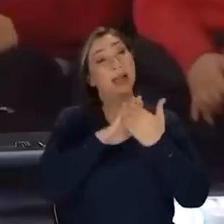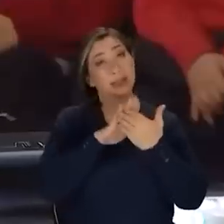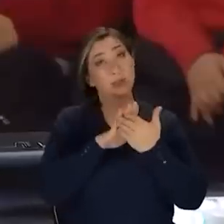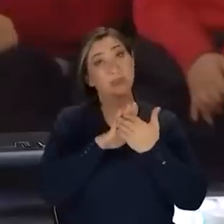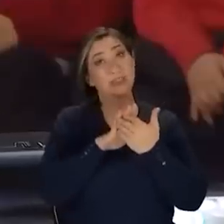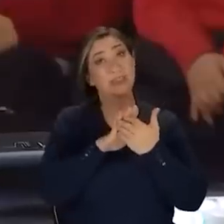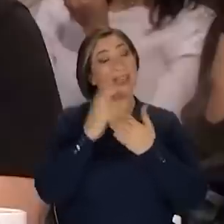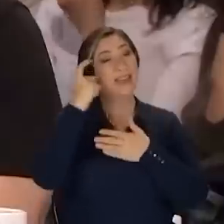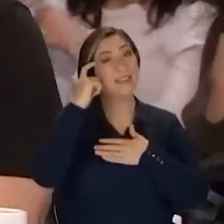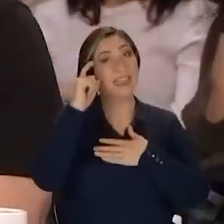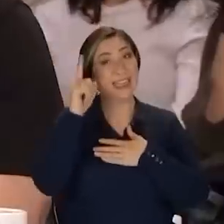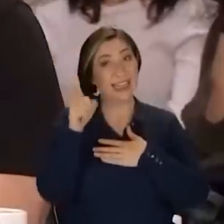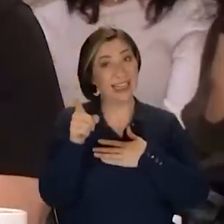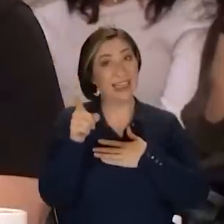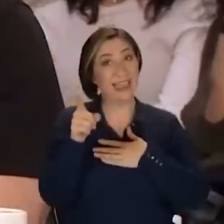önerisini